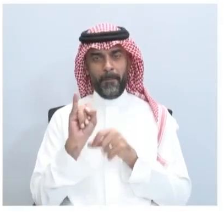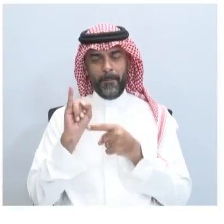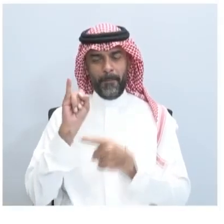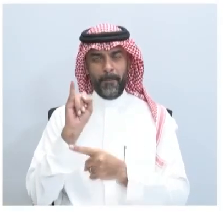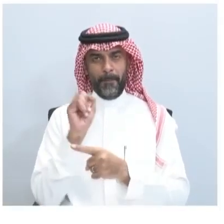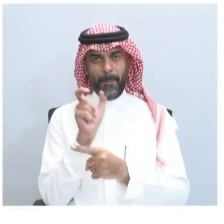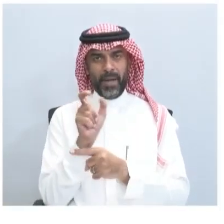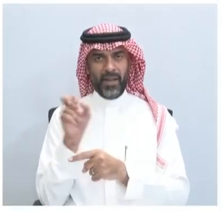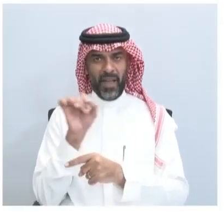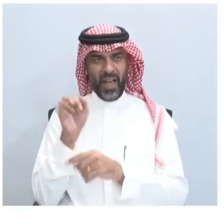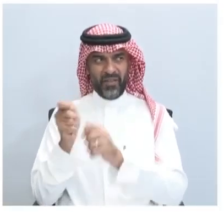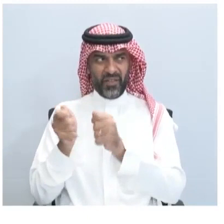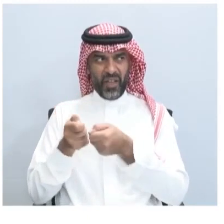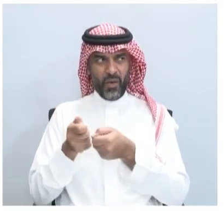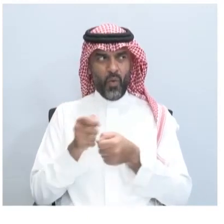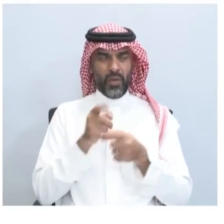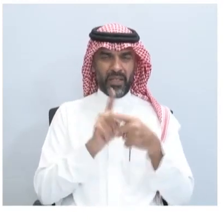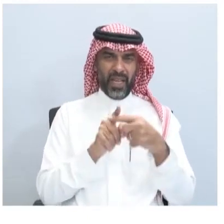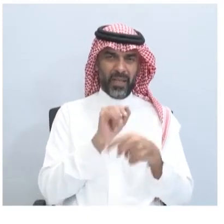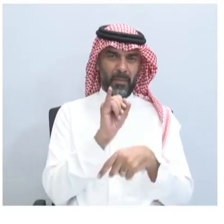حرف الجر ومن